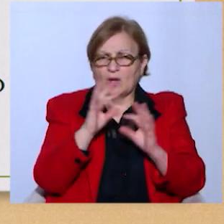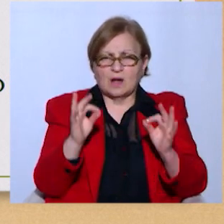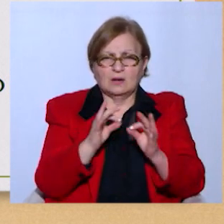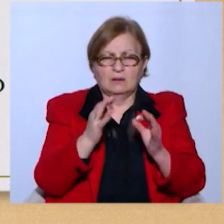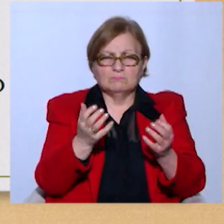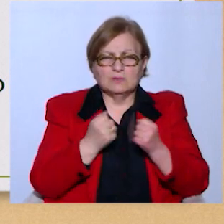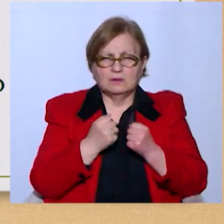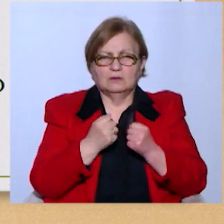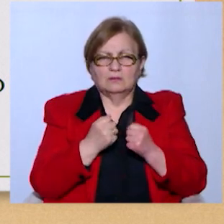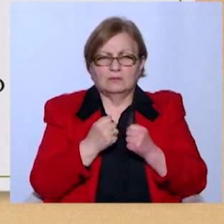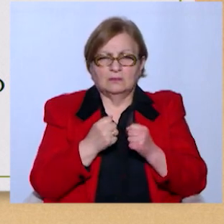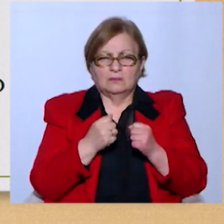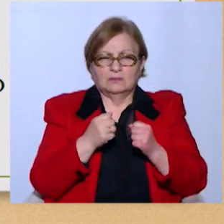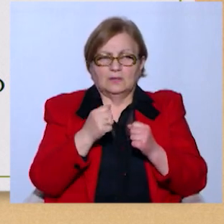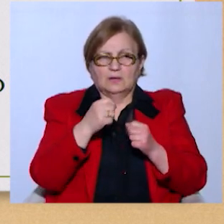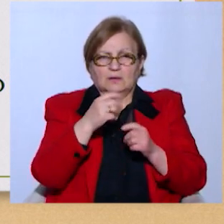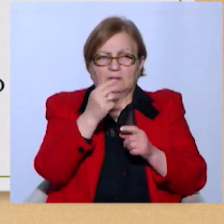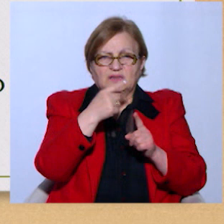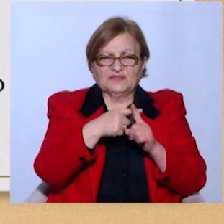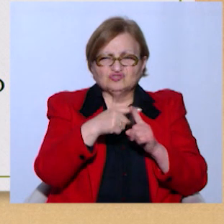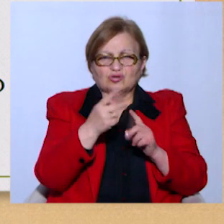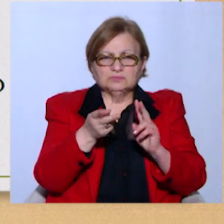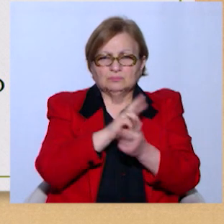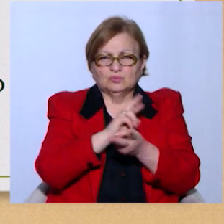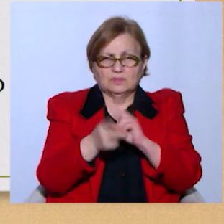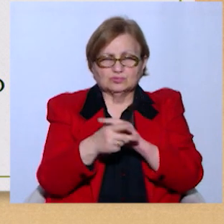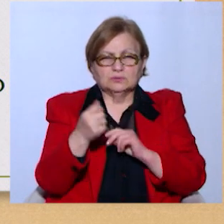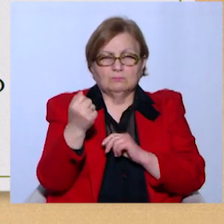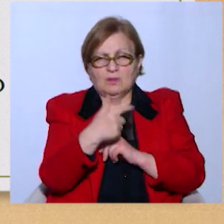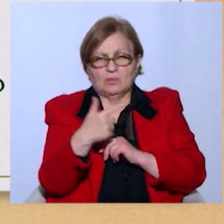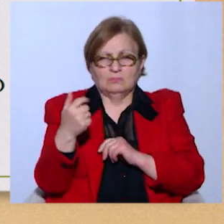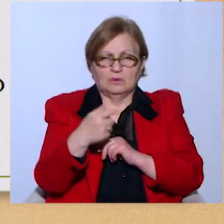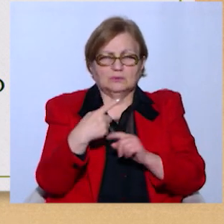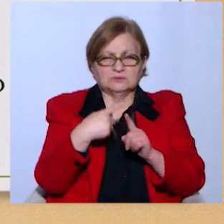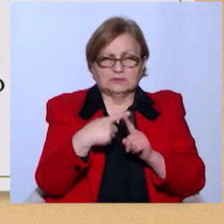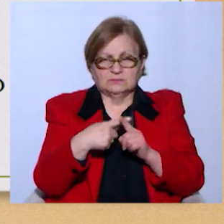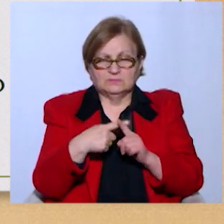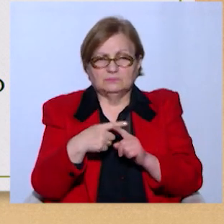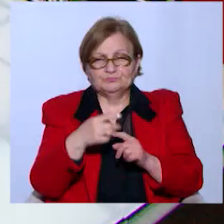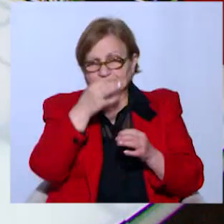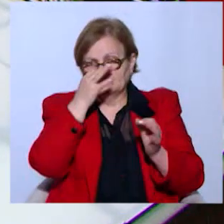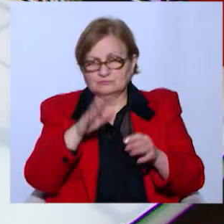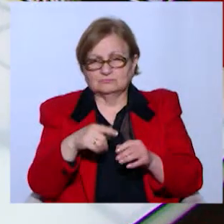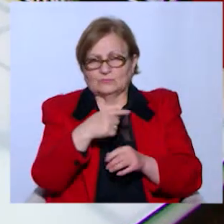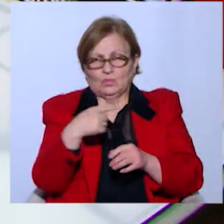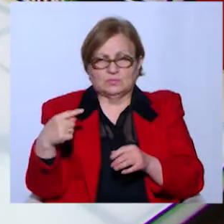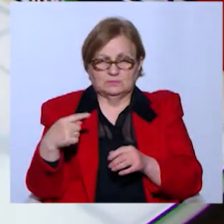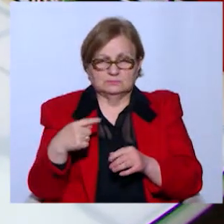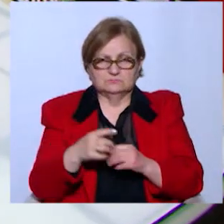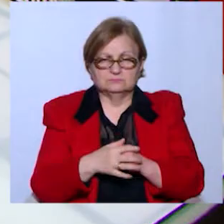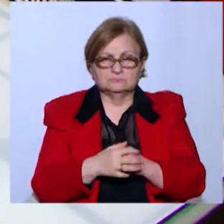დროს მიიღება ნიშანმონაცვლე წევრები, ყოველი მეორე წევრი დადებითია, დარჩენილი ყოველი მეორე წევრი კი